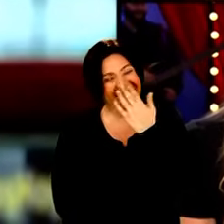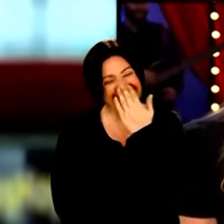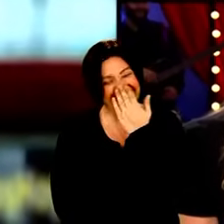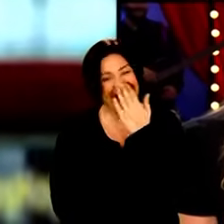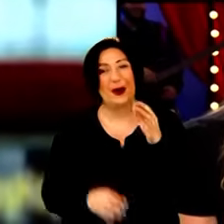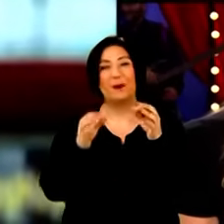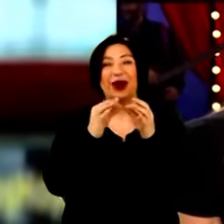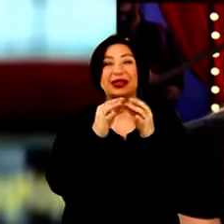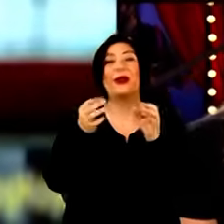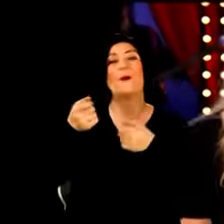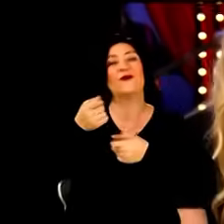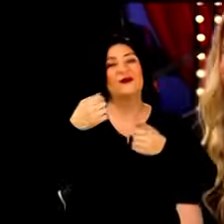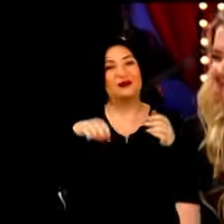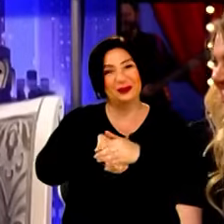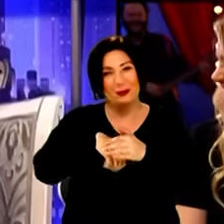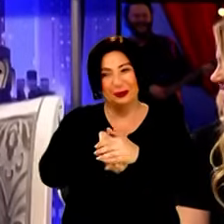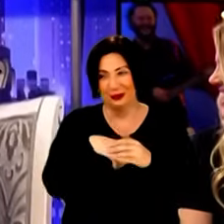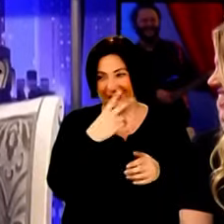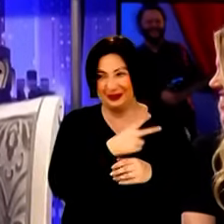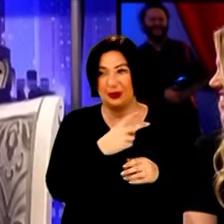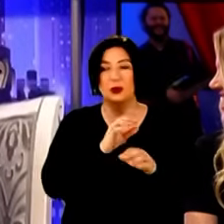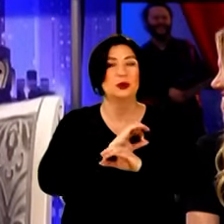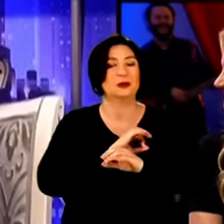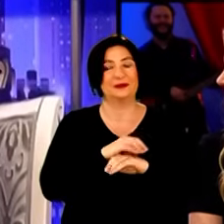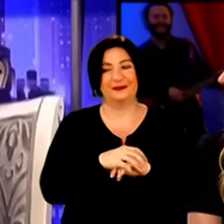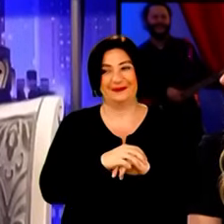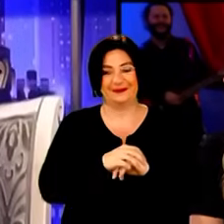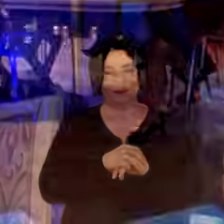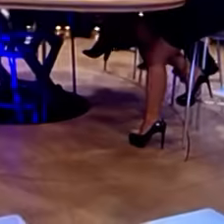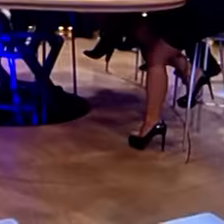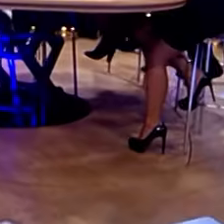Barcelonalı futbolcu Piqué ile... Müthiş yakışıklı aşkım.